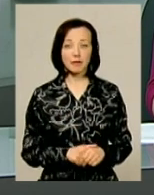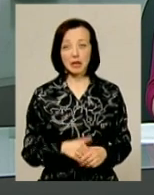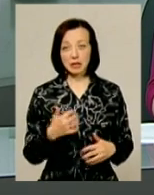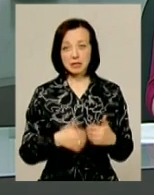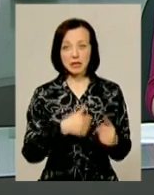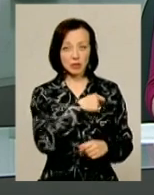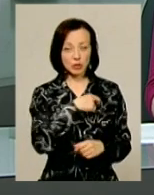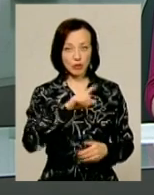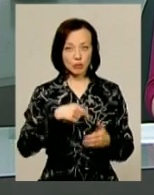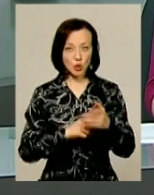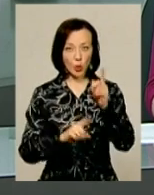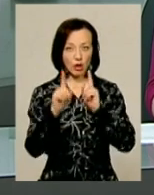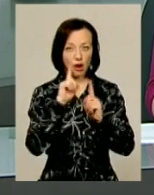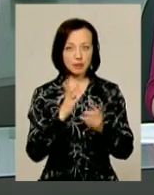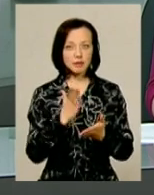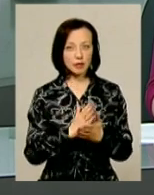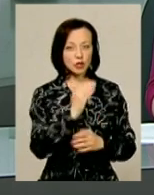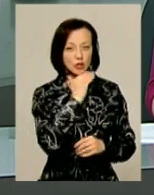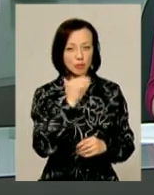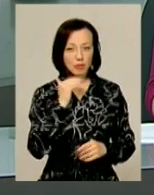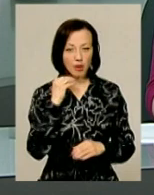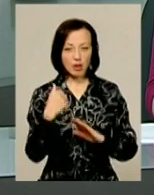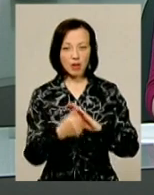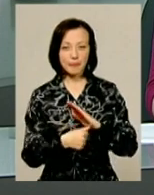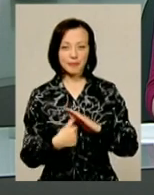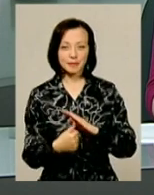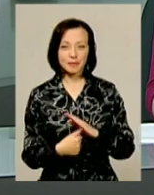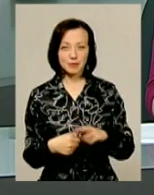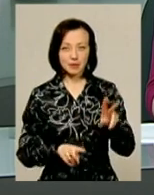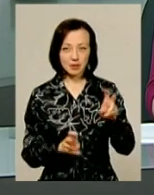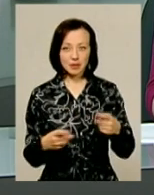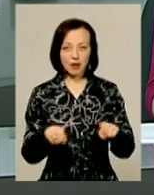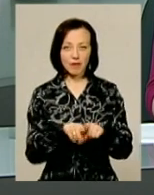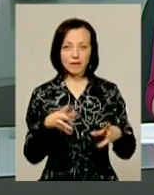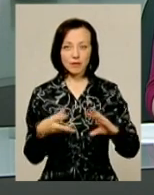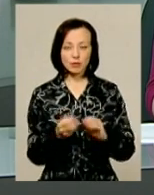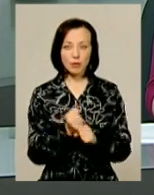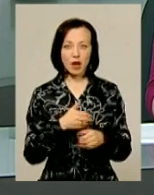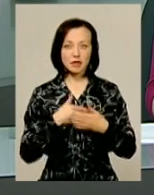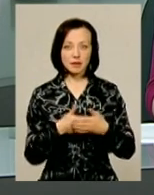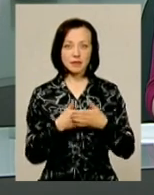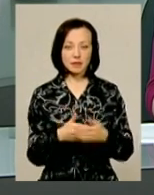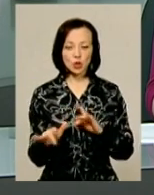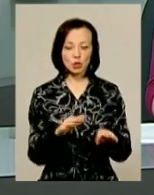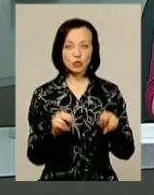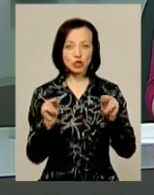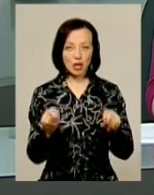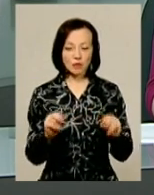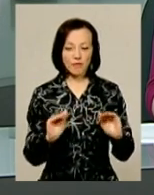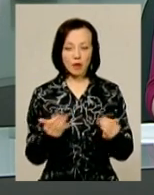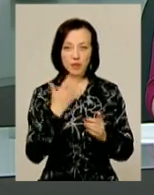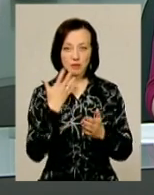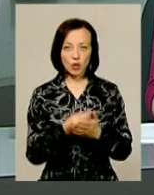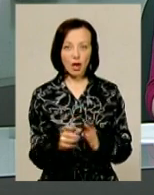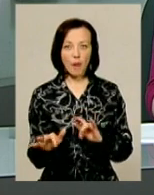Серед депутатів Хмельницької міської ради є чимало безхатченків. Принаймні, такого висновку дійшли активісти громадського руху «Чесно». У рамках